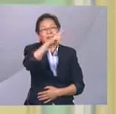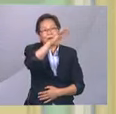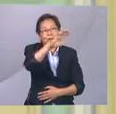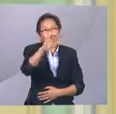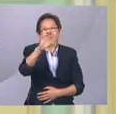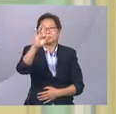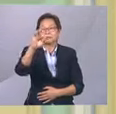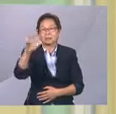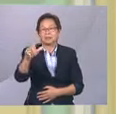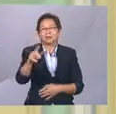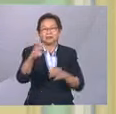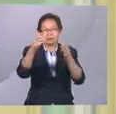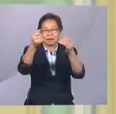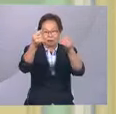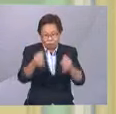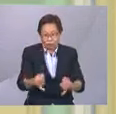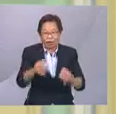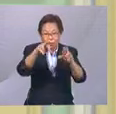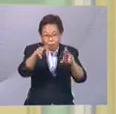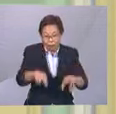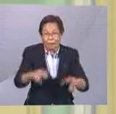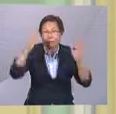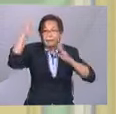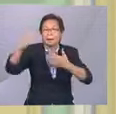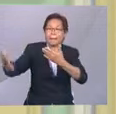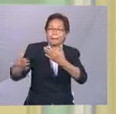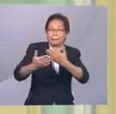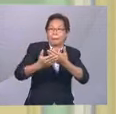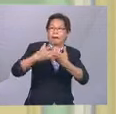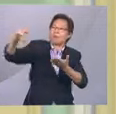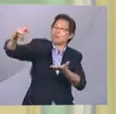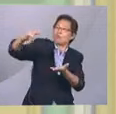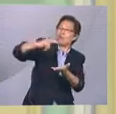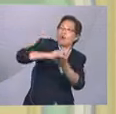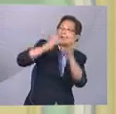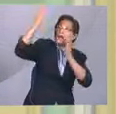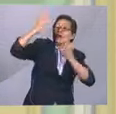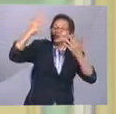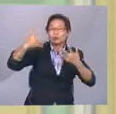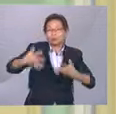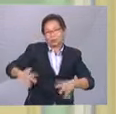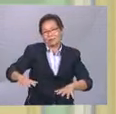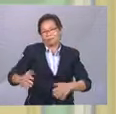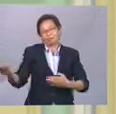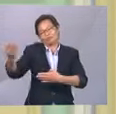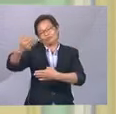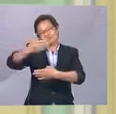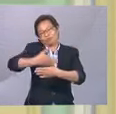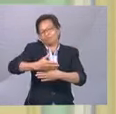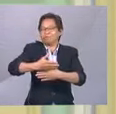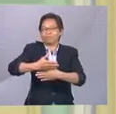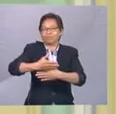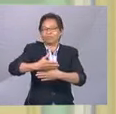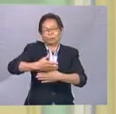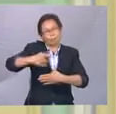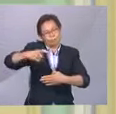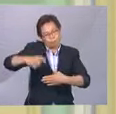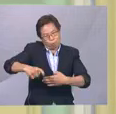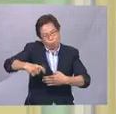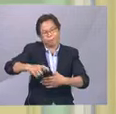orang rakyat Indonesia telah pulang ke tanah air dan telah pondi korentin share